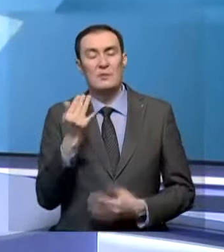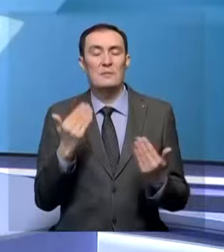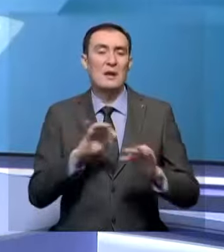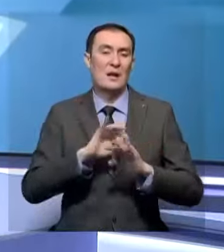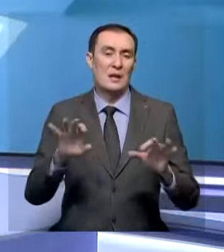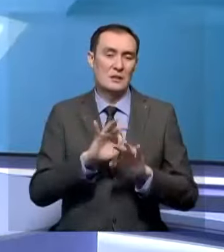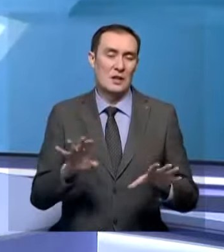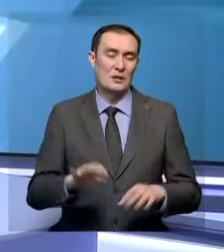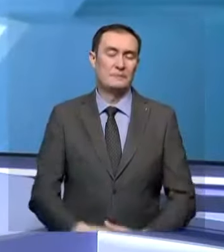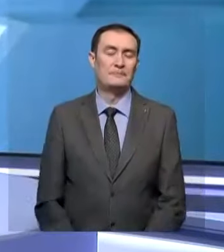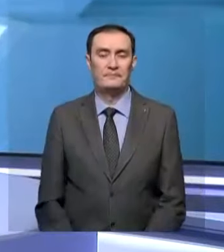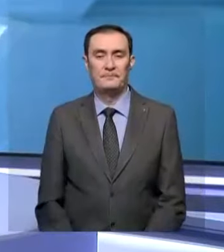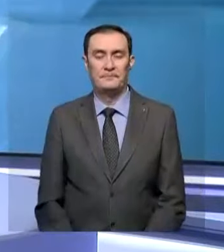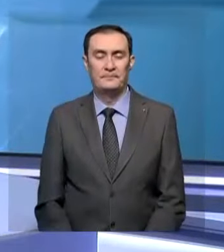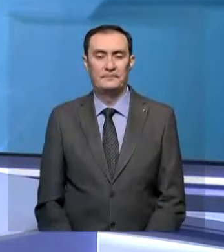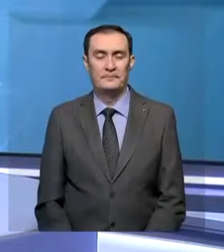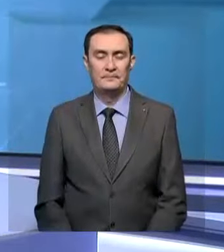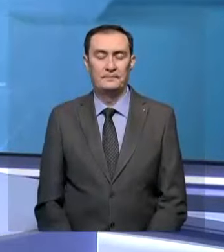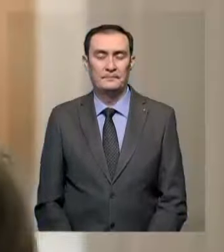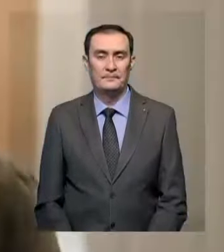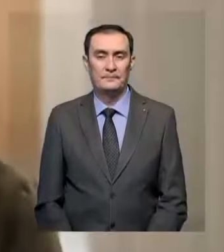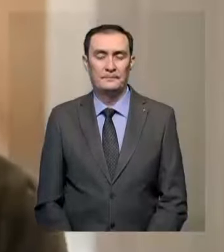увидел фильм и расскажет, о чем он.